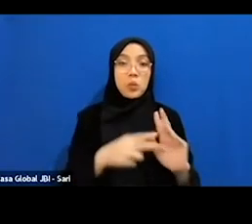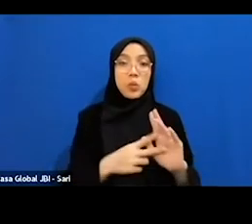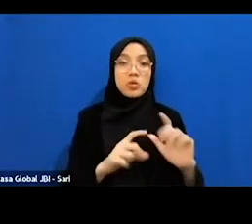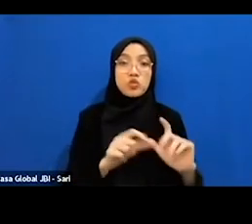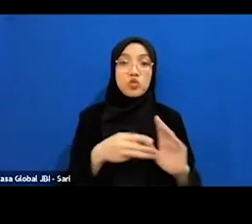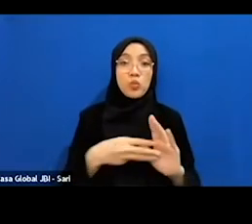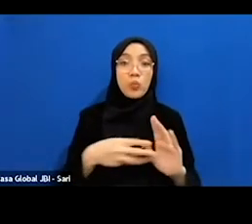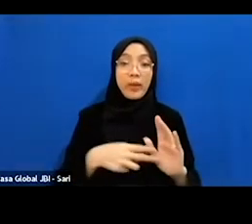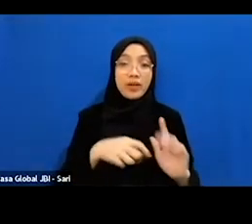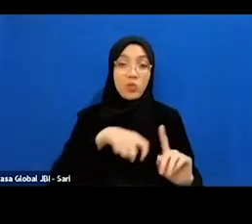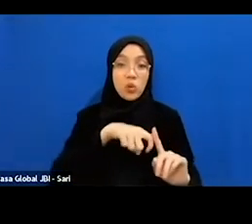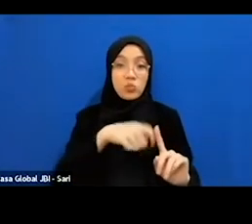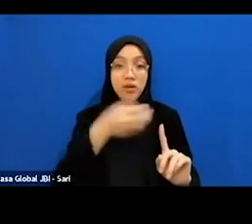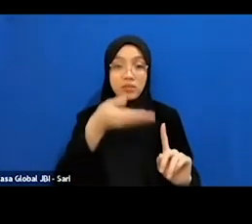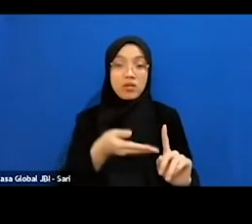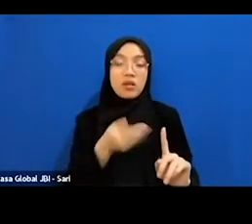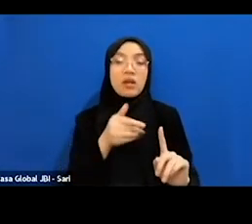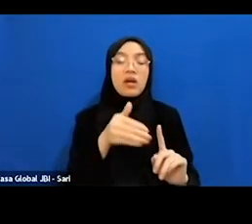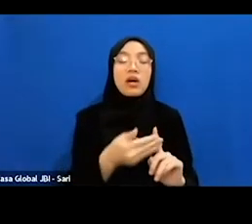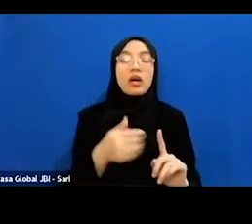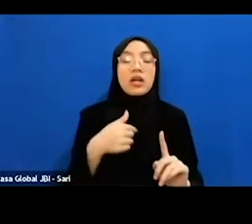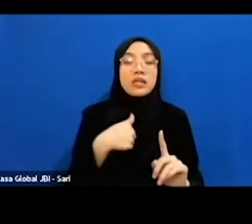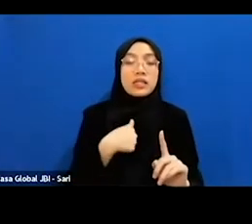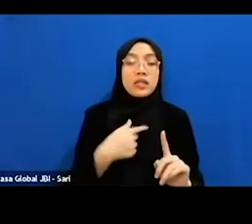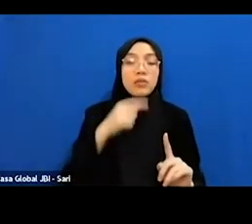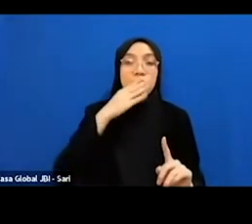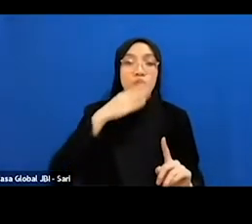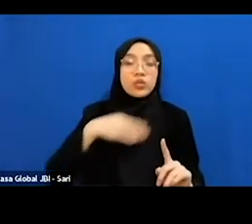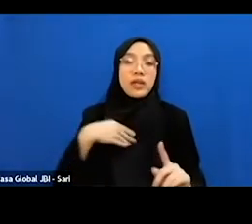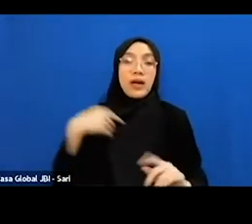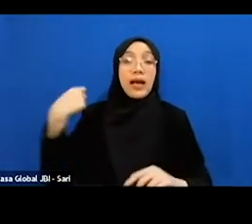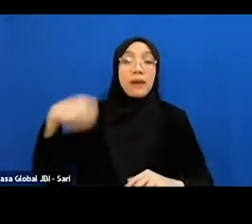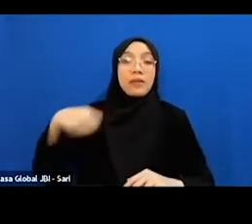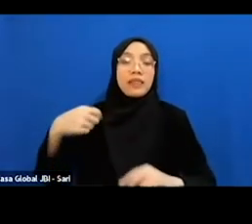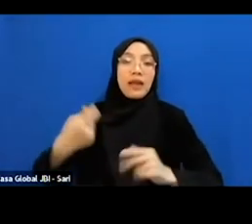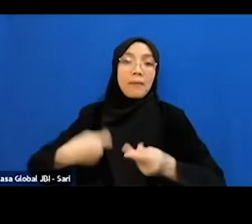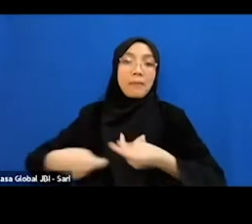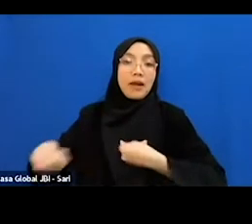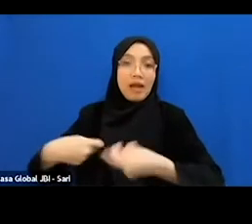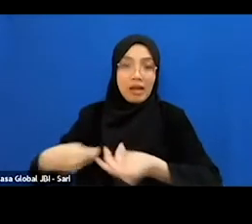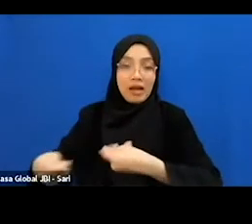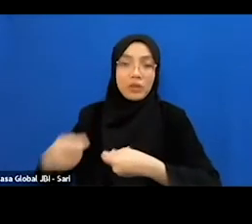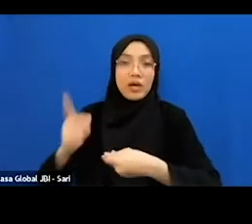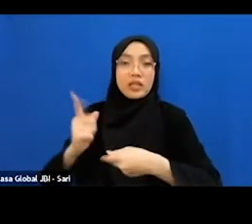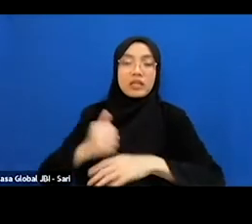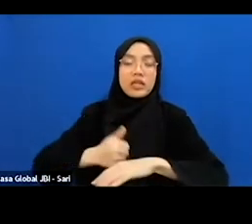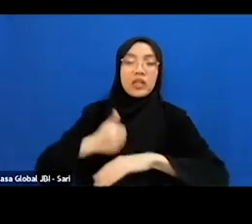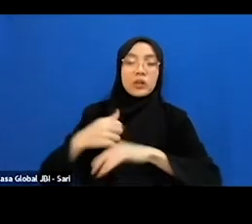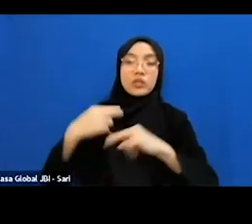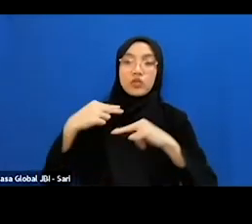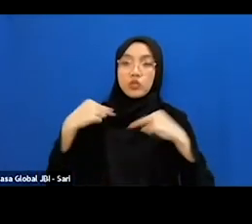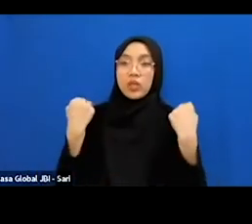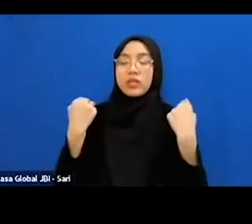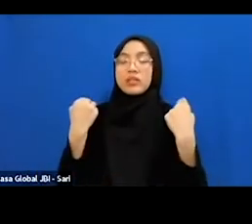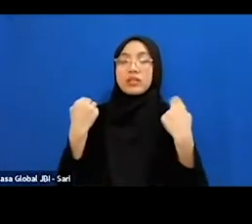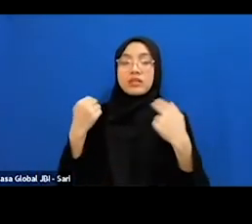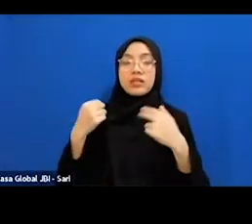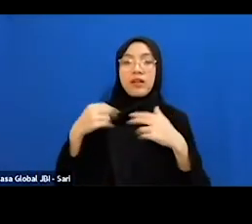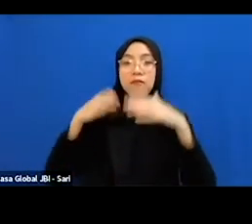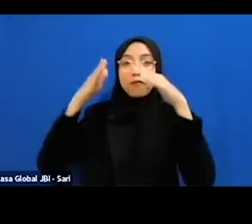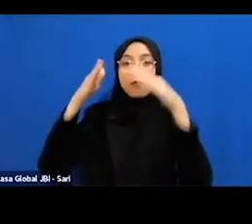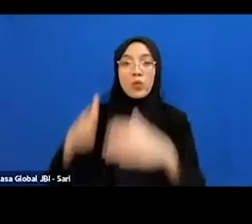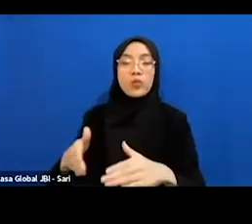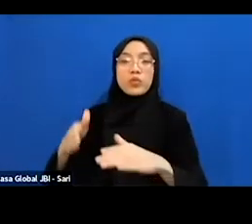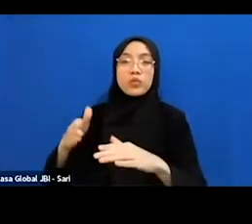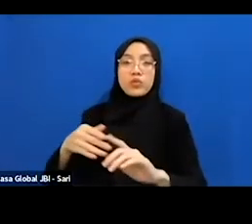Bapak Ibu sekalian kita punya yang namanya Kementerian Perdagangan istana ada Direktorat Jenderal yang memang fokus pada